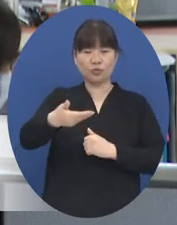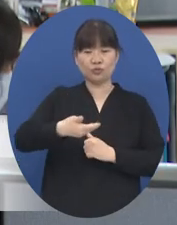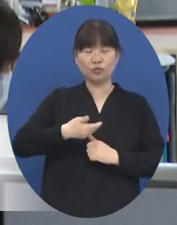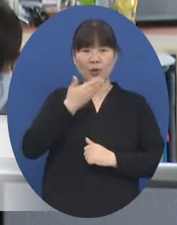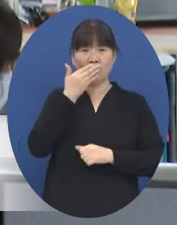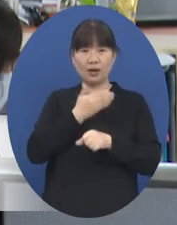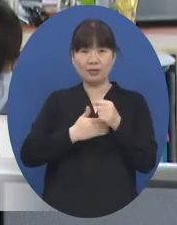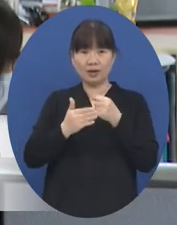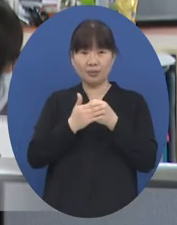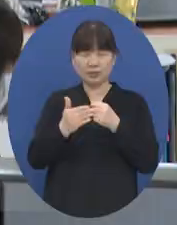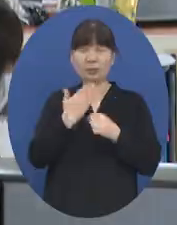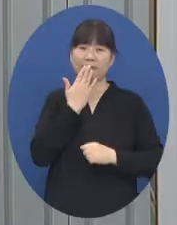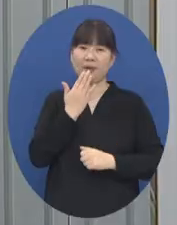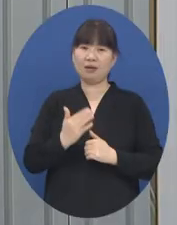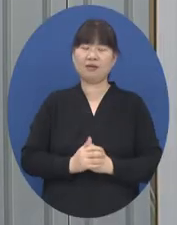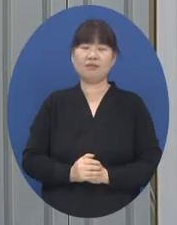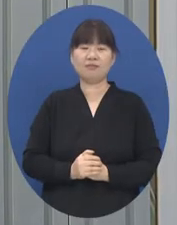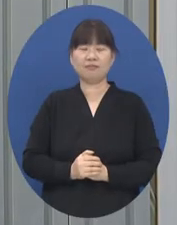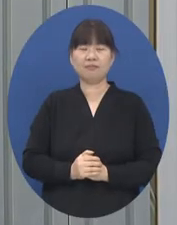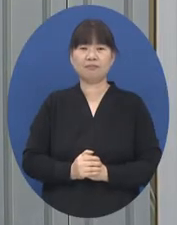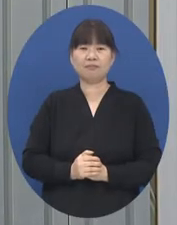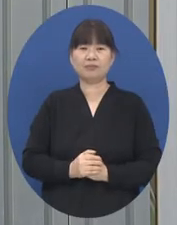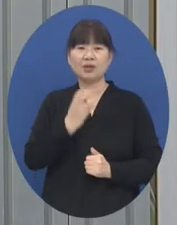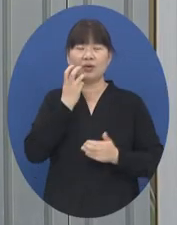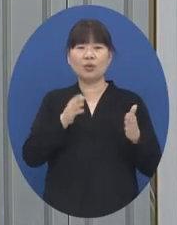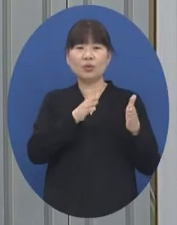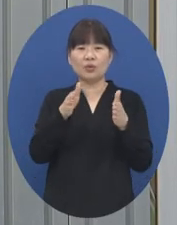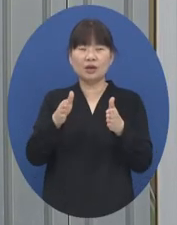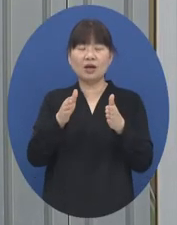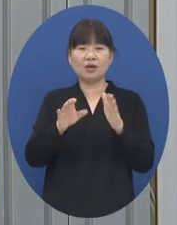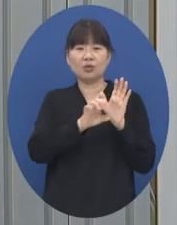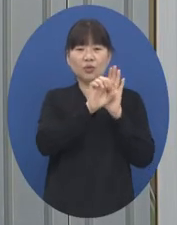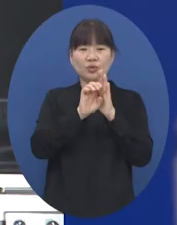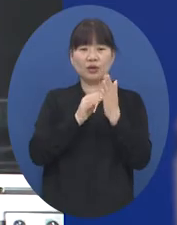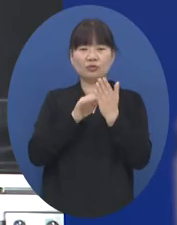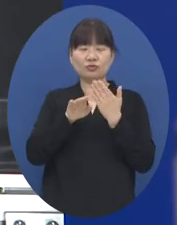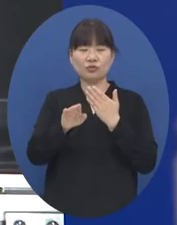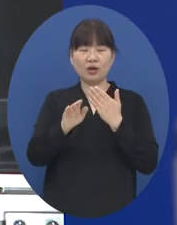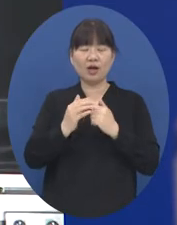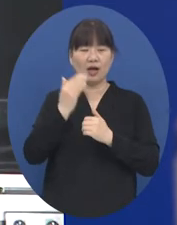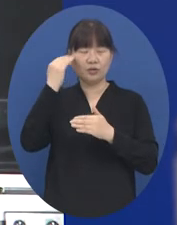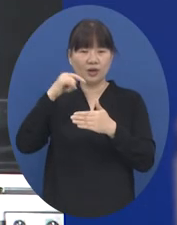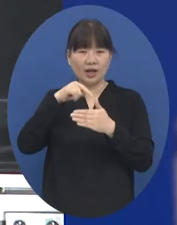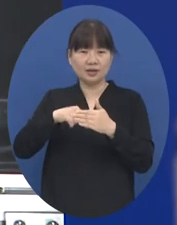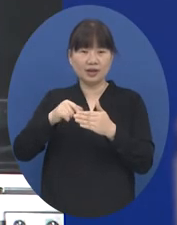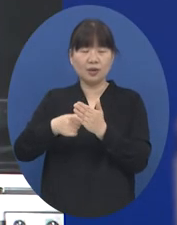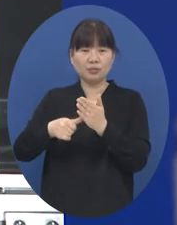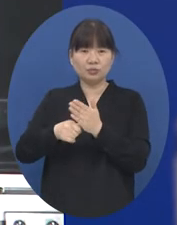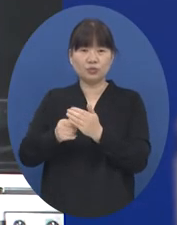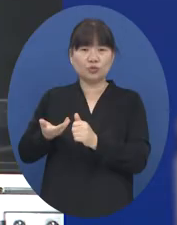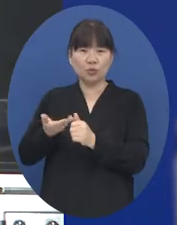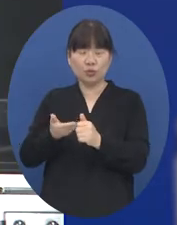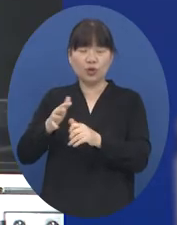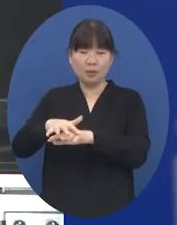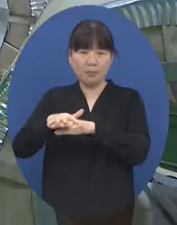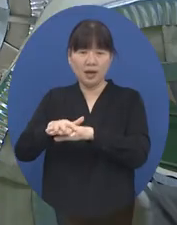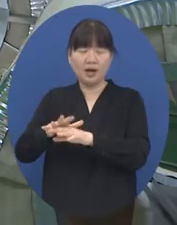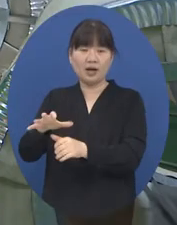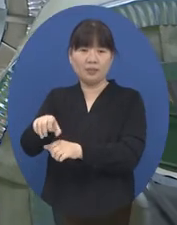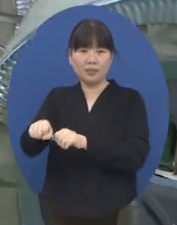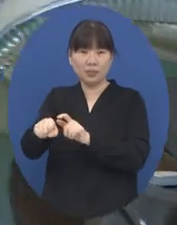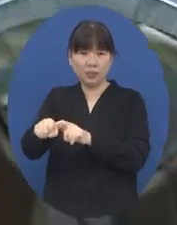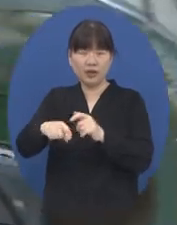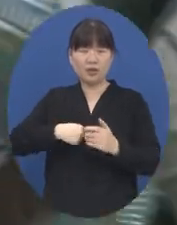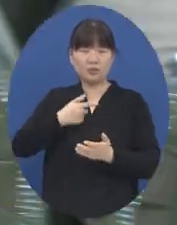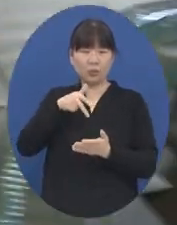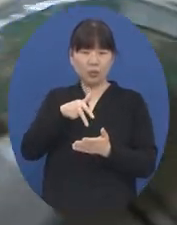때문에 그런 부분이 가능하고 특히 경기도는 코로나19 이후 자국 내 부품 공급망 확보를 통한 독립적인